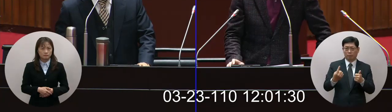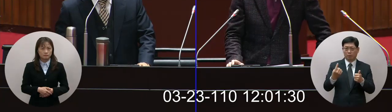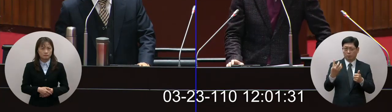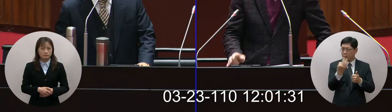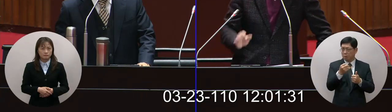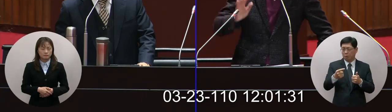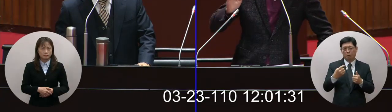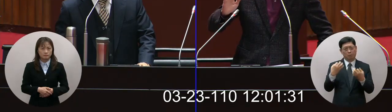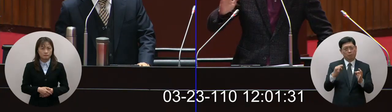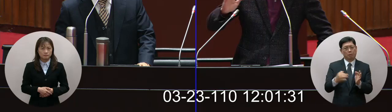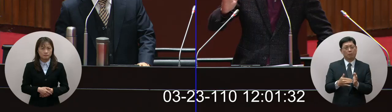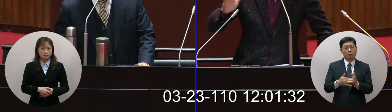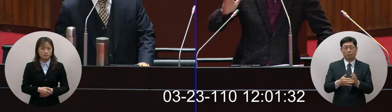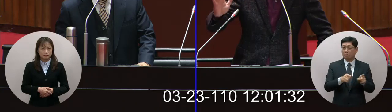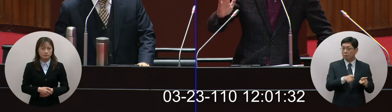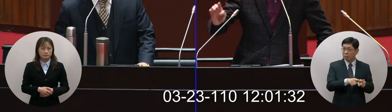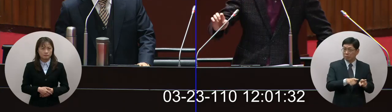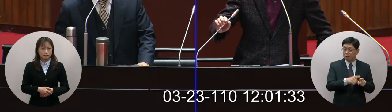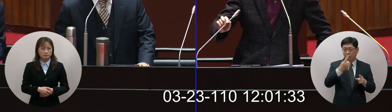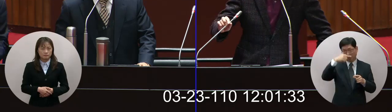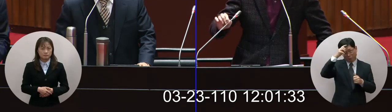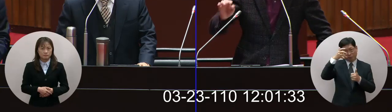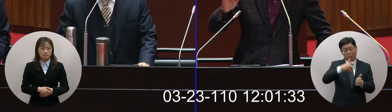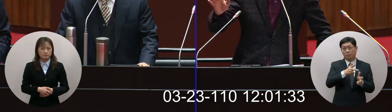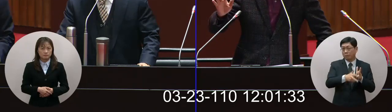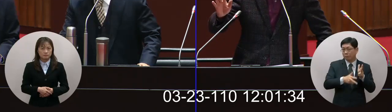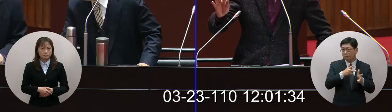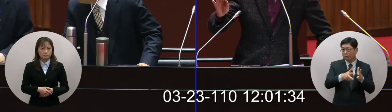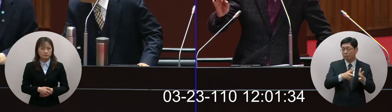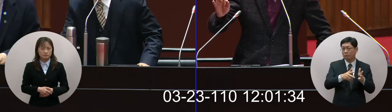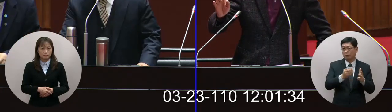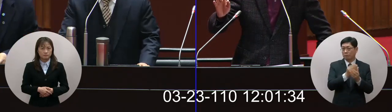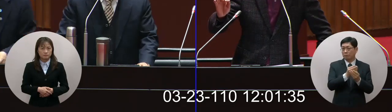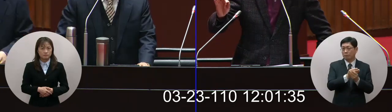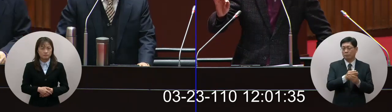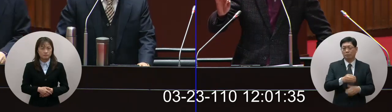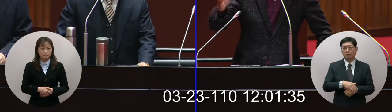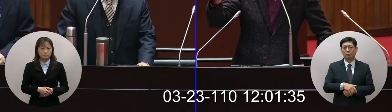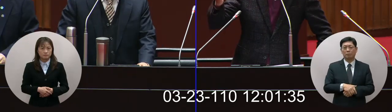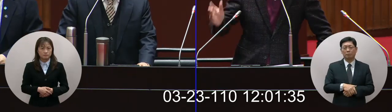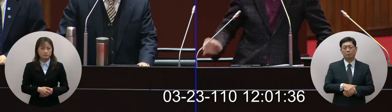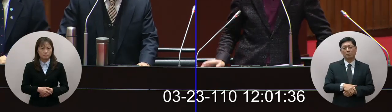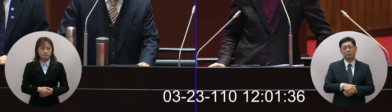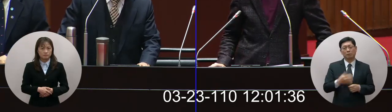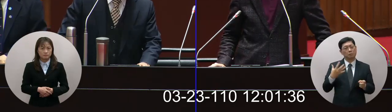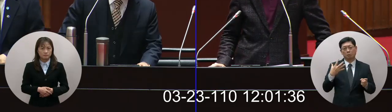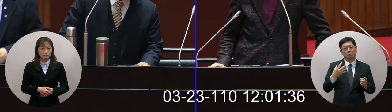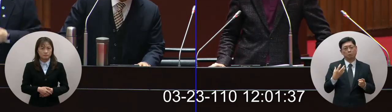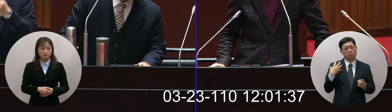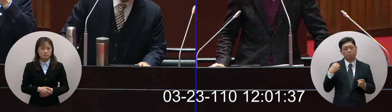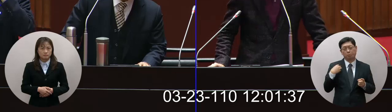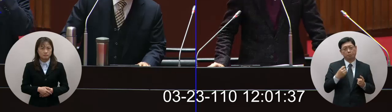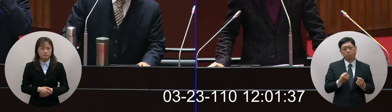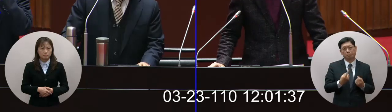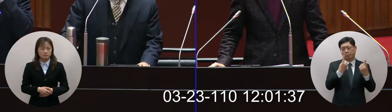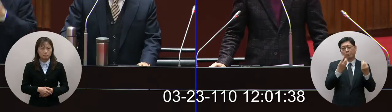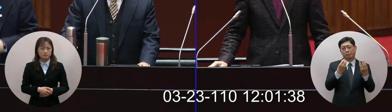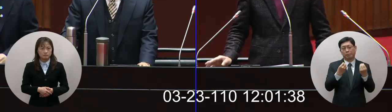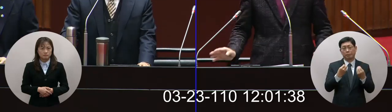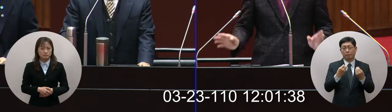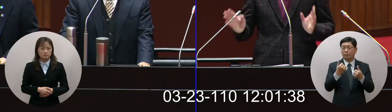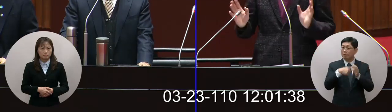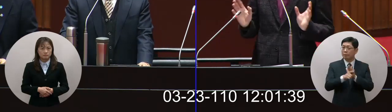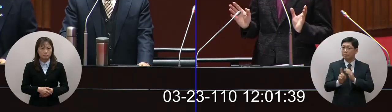高科技股。一般的传产的产业，哦，这个都没有涨到，这表示